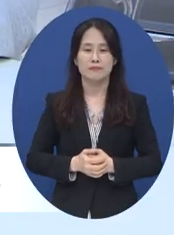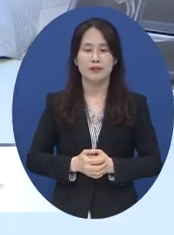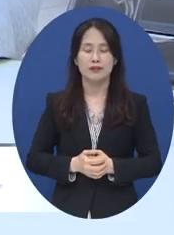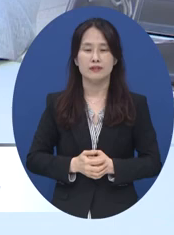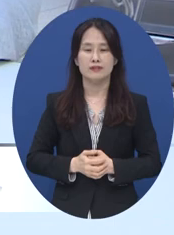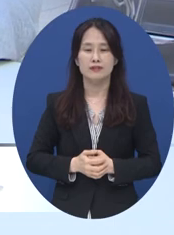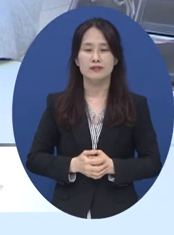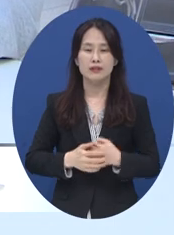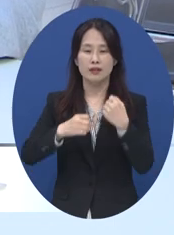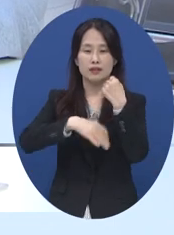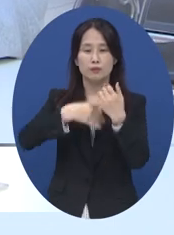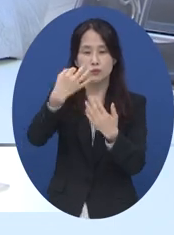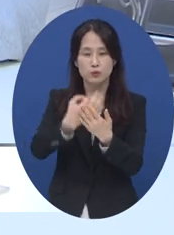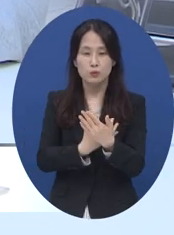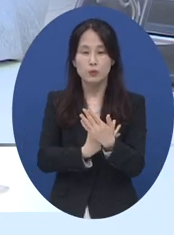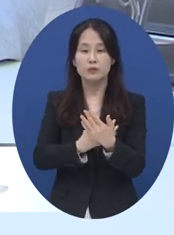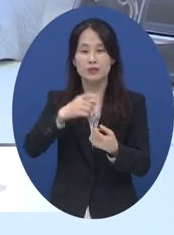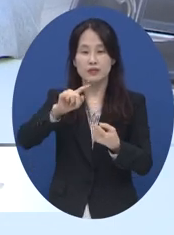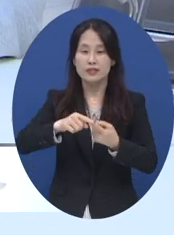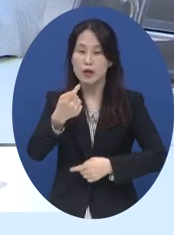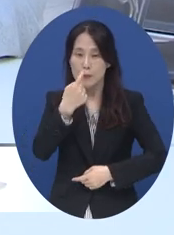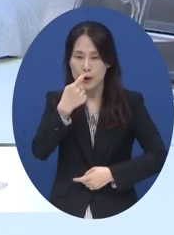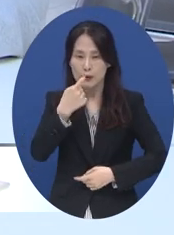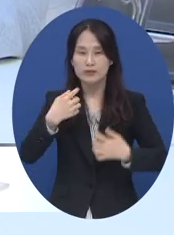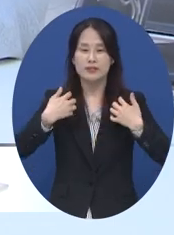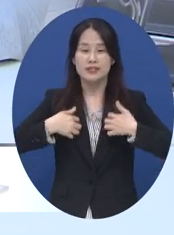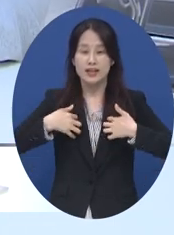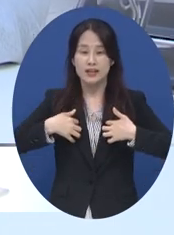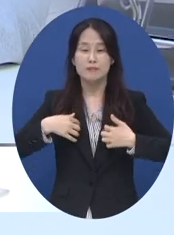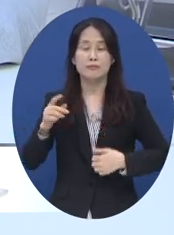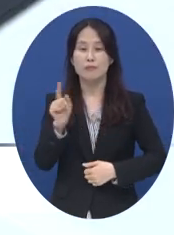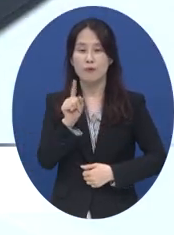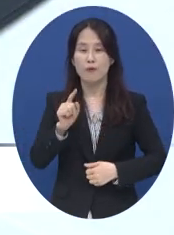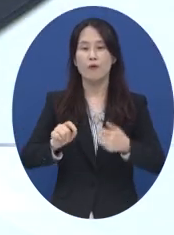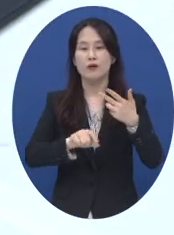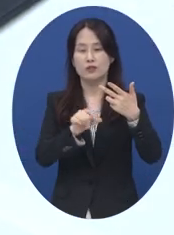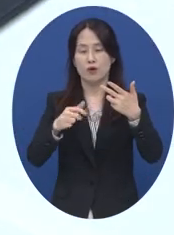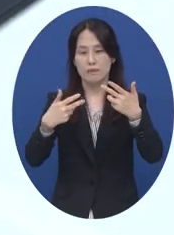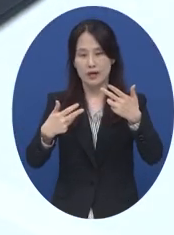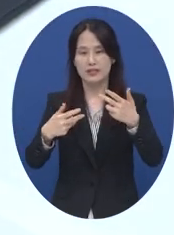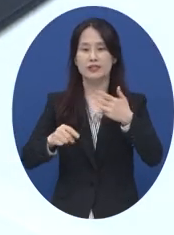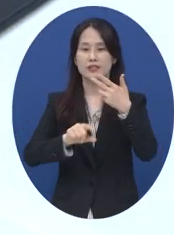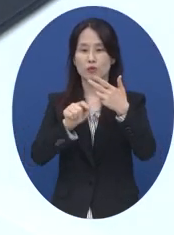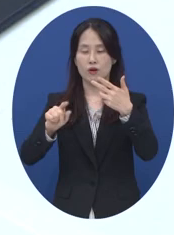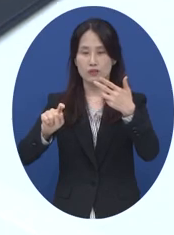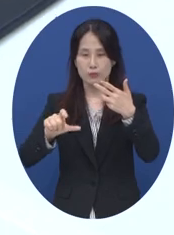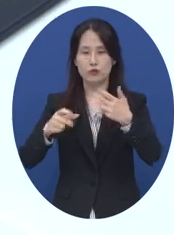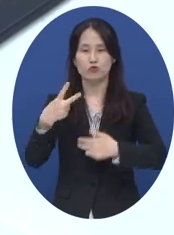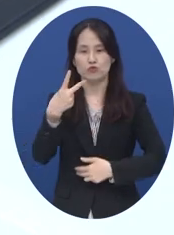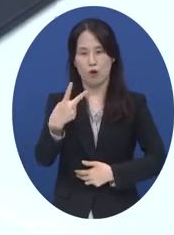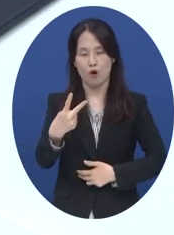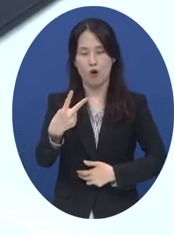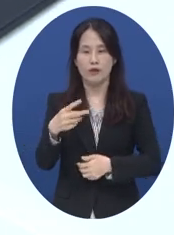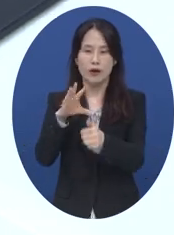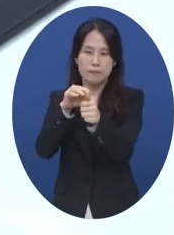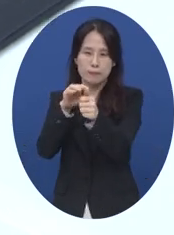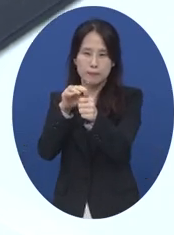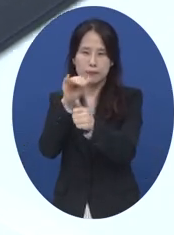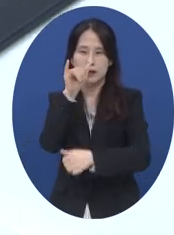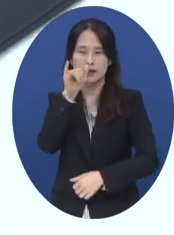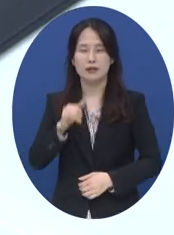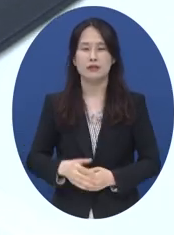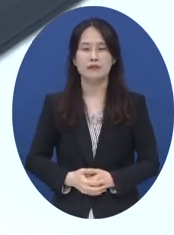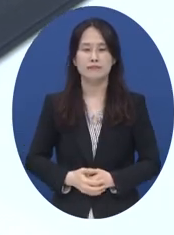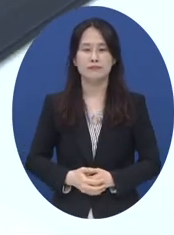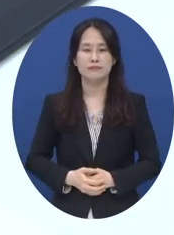친숙한 게임을 통해 기본 소득에 대해 배워보는 기본소득 부루 마블 은 오는 7월 8일과 15일 두 차례에 걸쳐